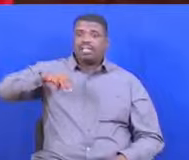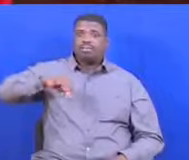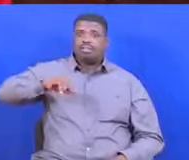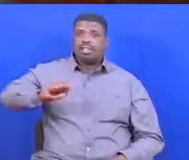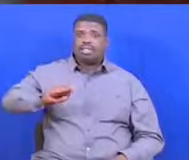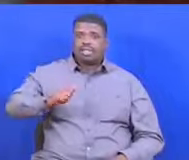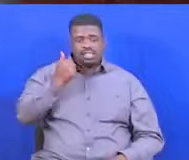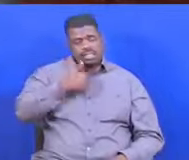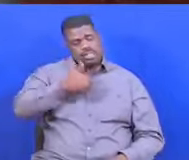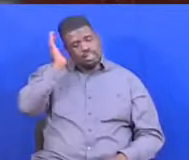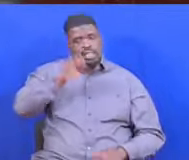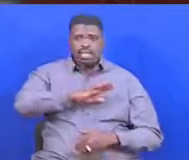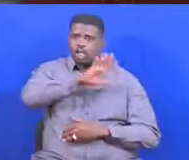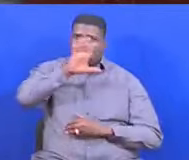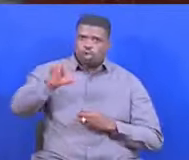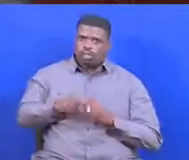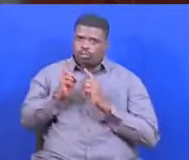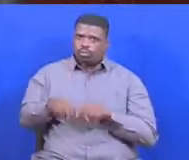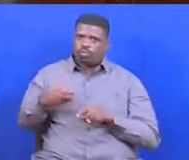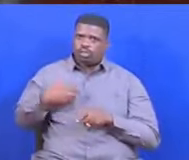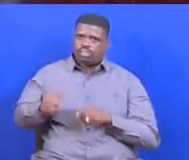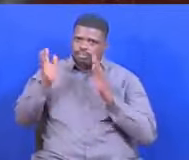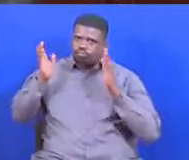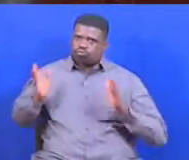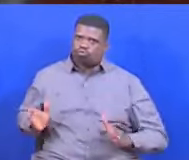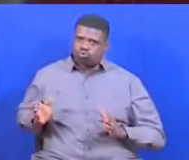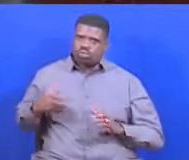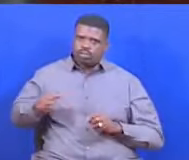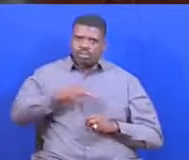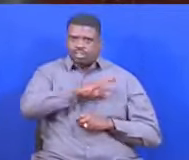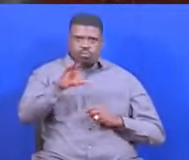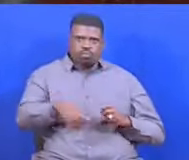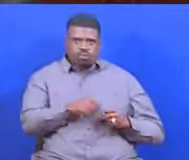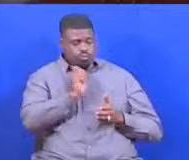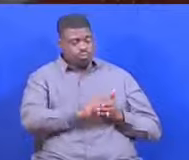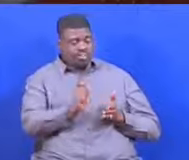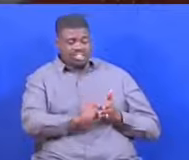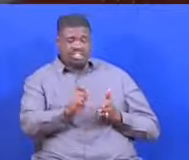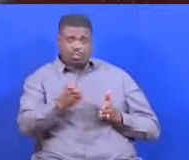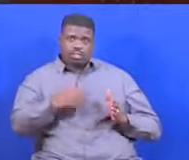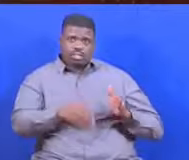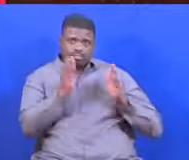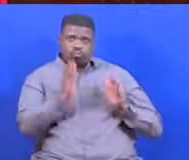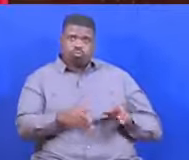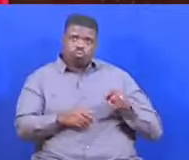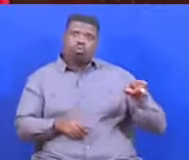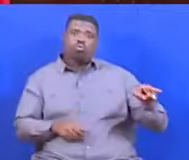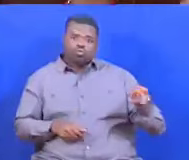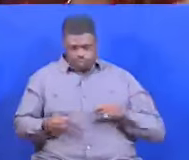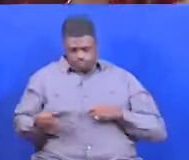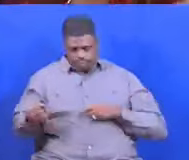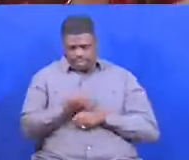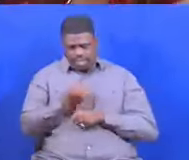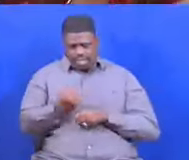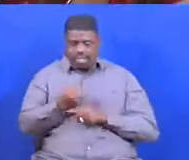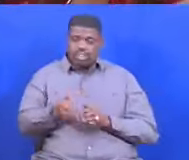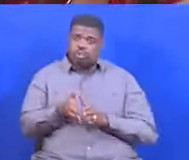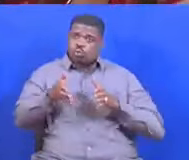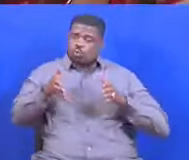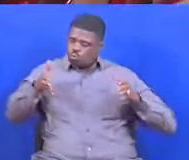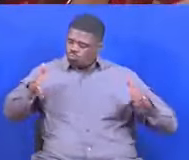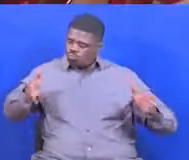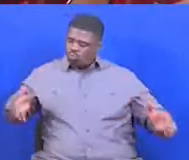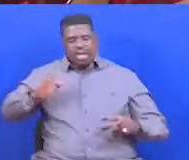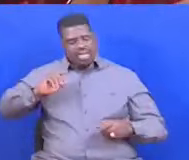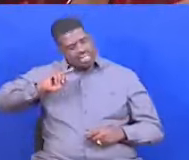nzima ikiwepo Mheshimiwa Waziri Mkuu na mawaziri wote walioko wizara hii ya ofisi ya Waziri Mkuu kwa kazi kubwa ambayo wanajaribu kufanya.